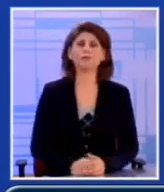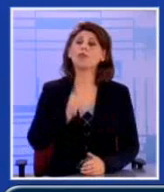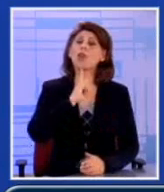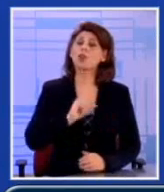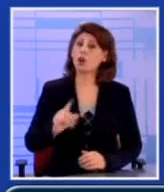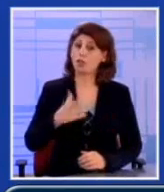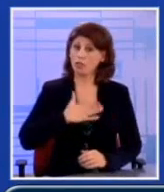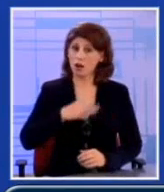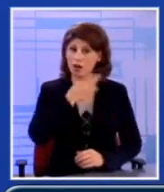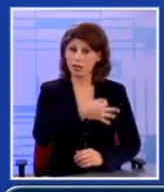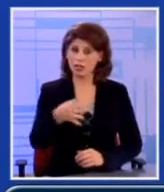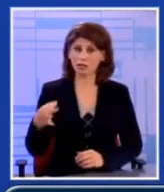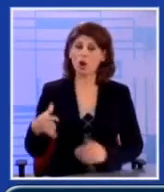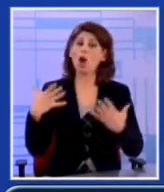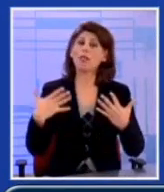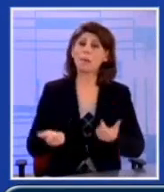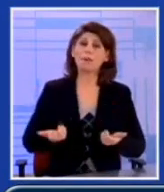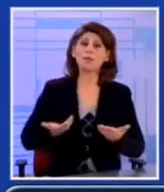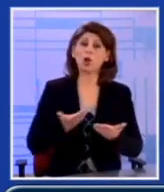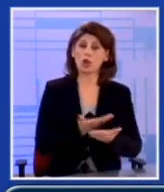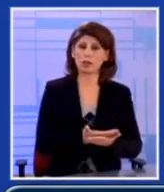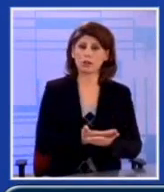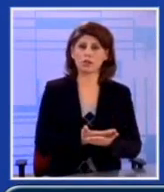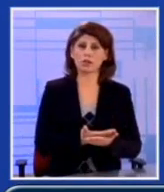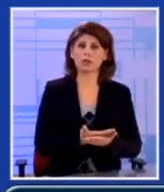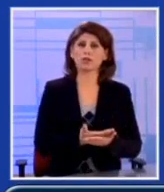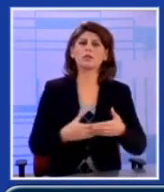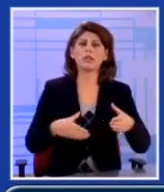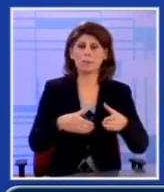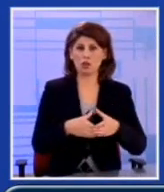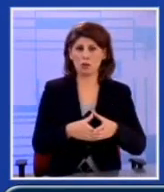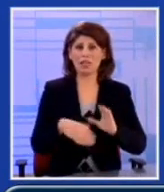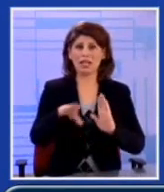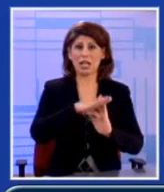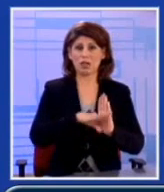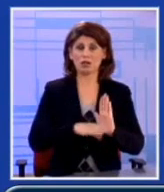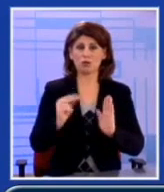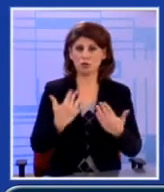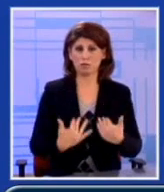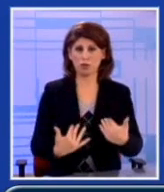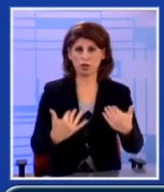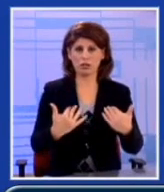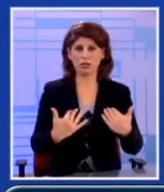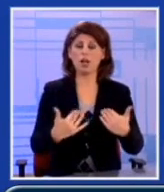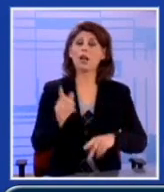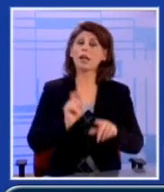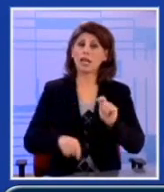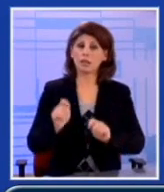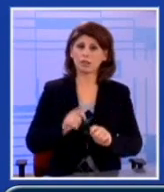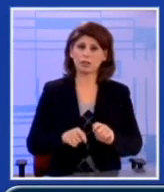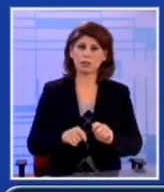πω ότι θα υπάρξει πρόταση στο πλαίσιο της Επιτροπής Κανονισμού της Βουλής για να